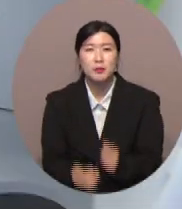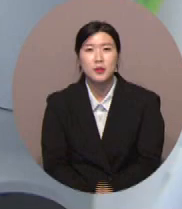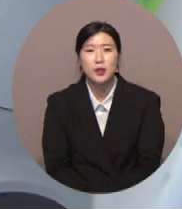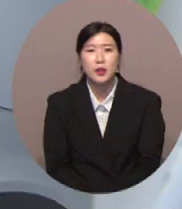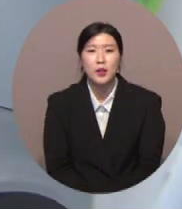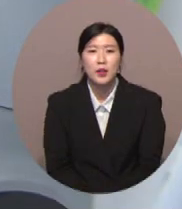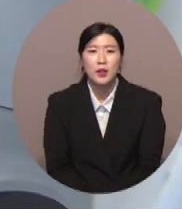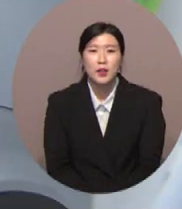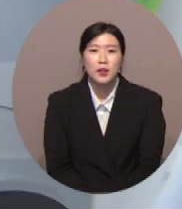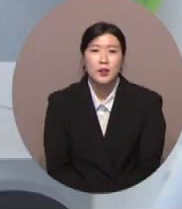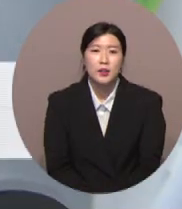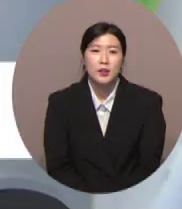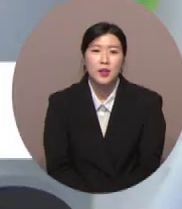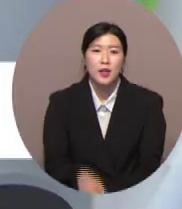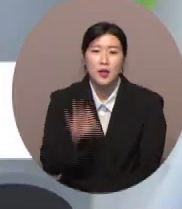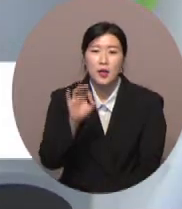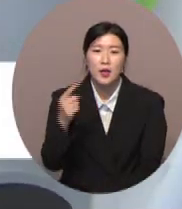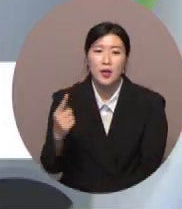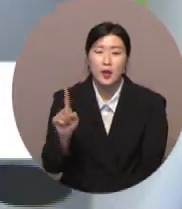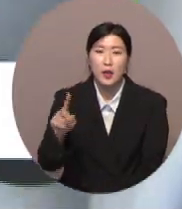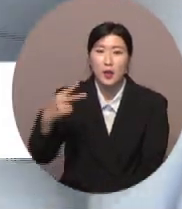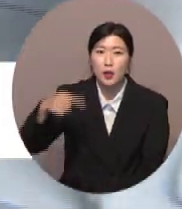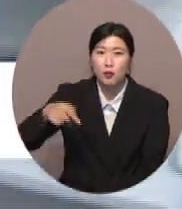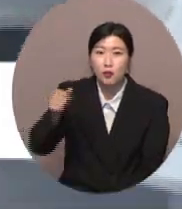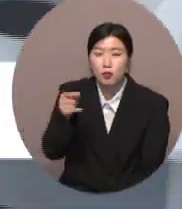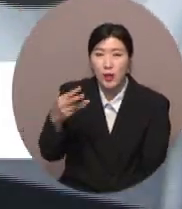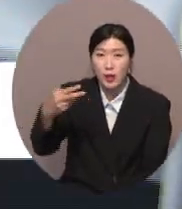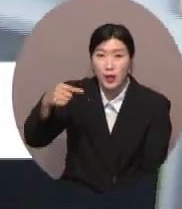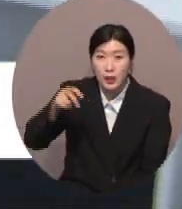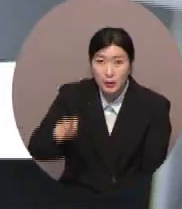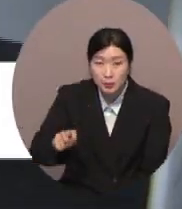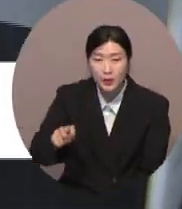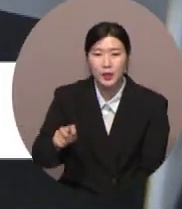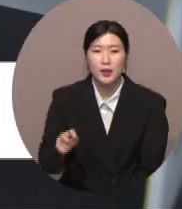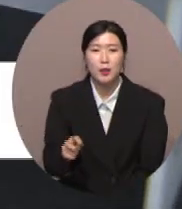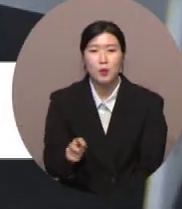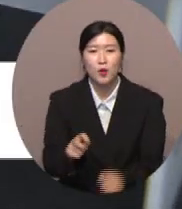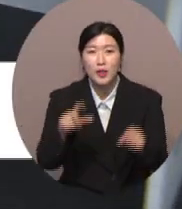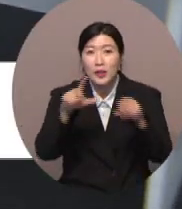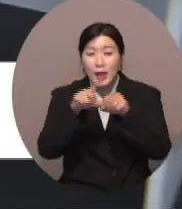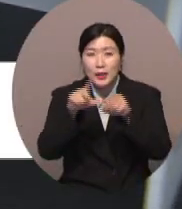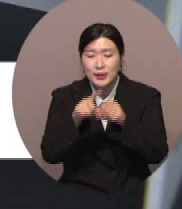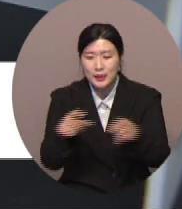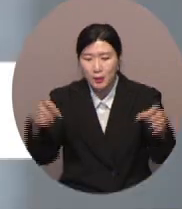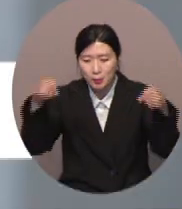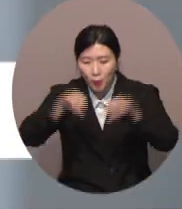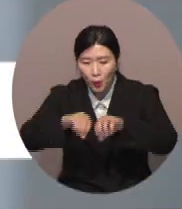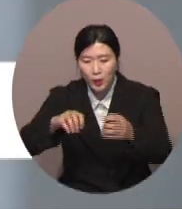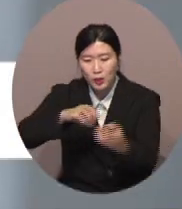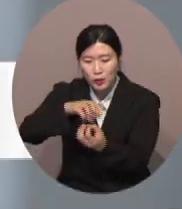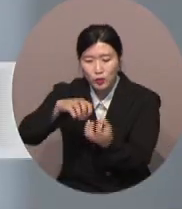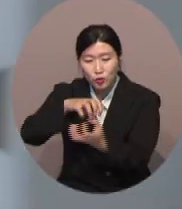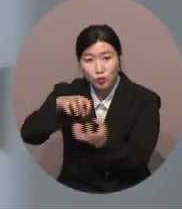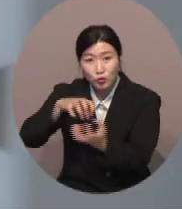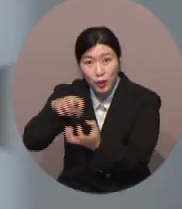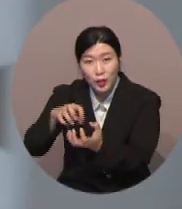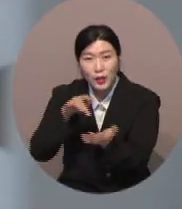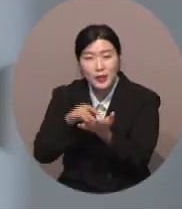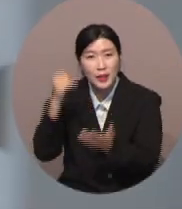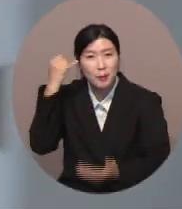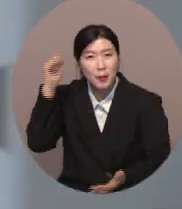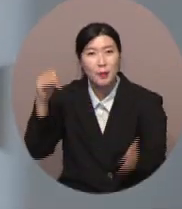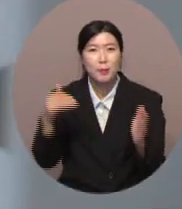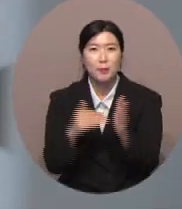인식하는 아두 헬름 에다 죽은 세포에 작용하는 개수의 식스 를 결합해 새로운 융합 단백질 치료제를